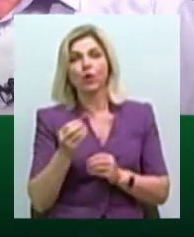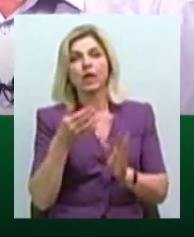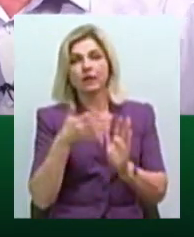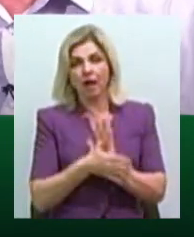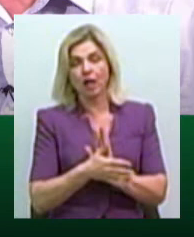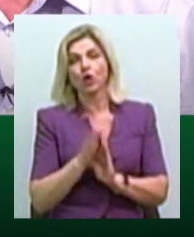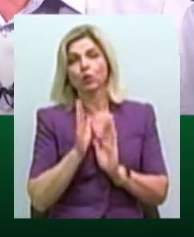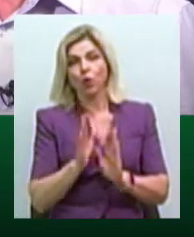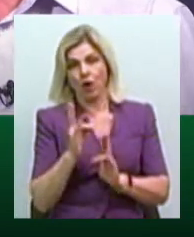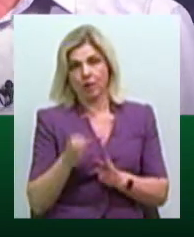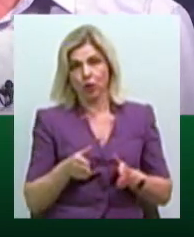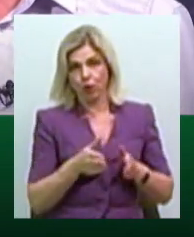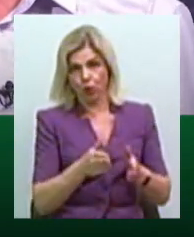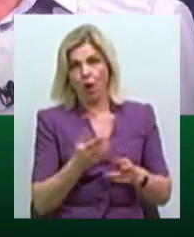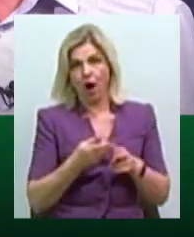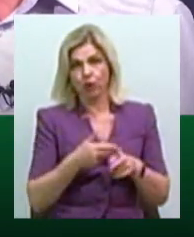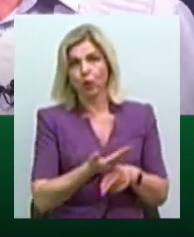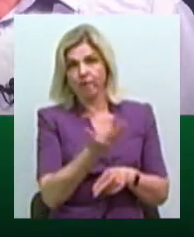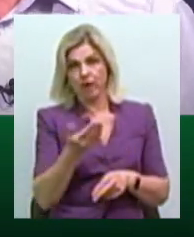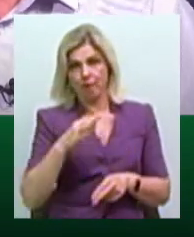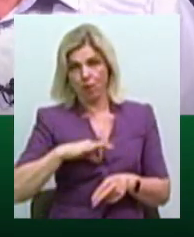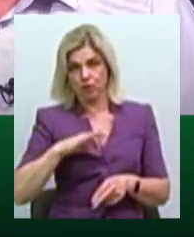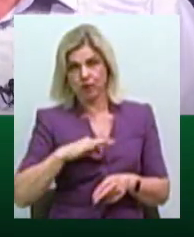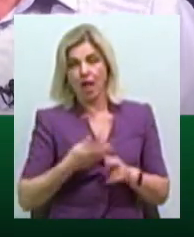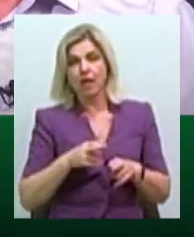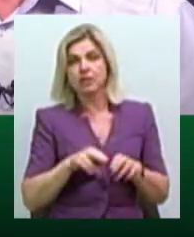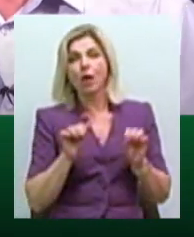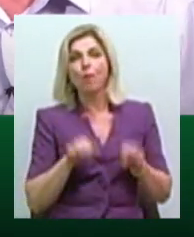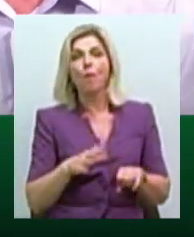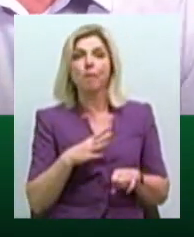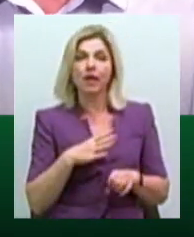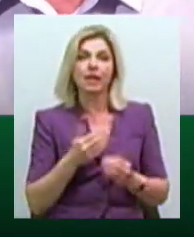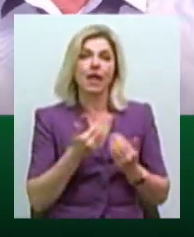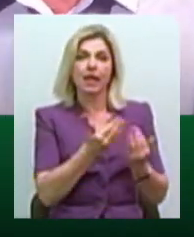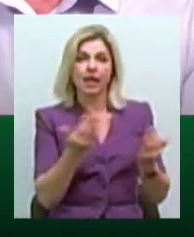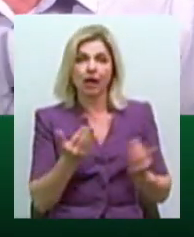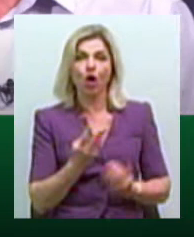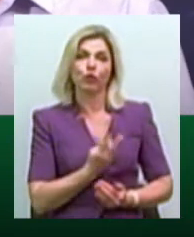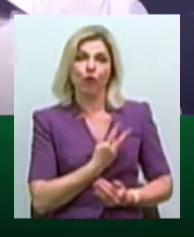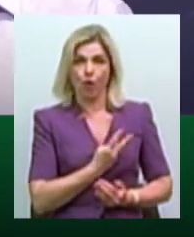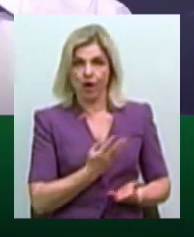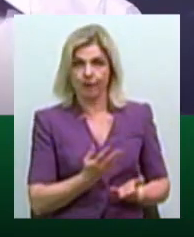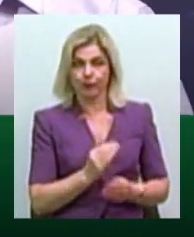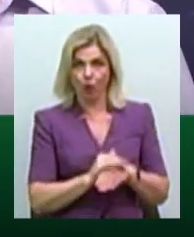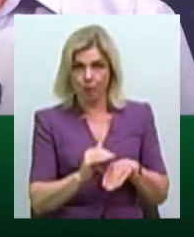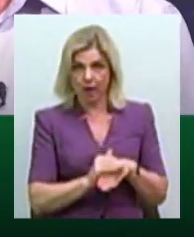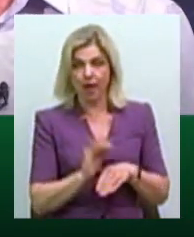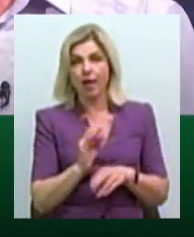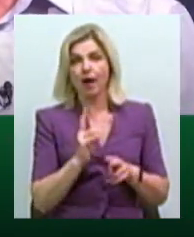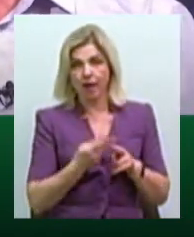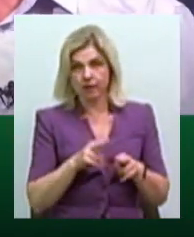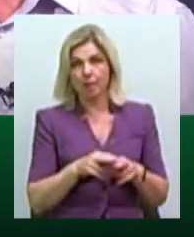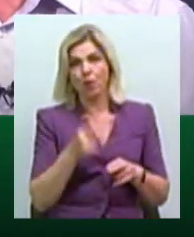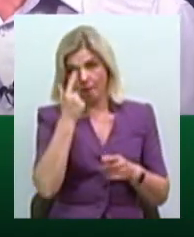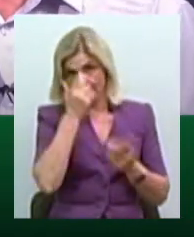пользуетесь, будем ее обслуживать, ремонтировать. Там. Это может быть их добровольно. То есть, конечно, да. Добро. Это их добрая воля. Там, и к этому мы их и призываем, чтобы они участвовали в